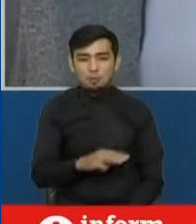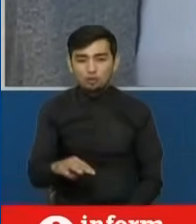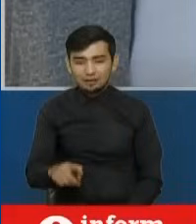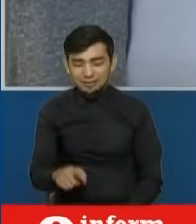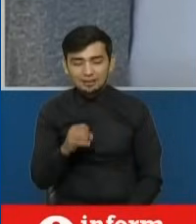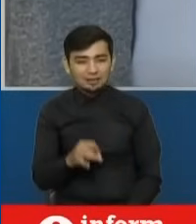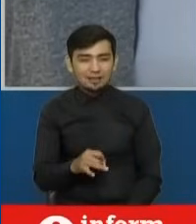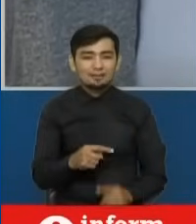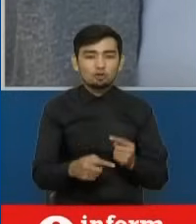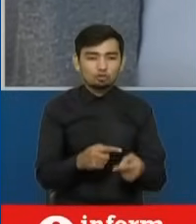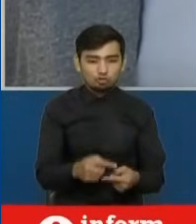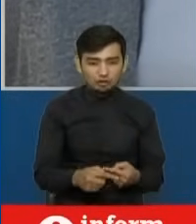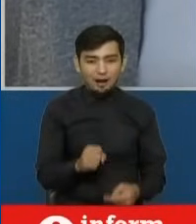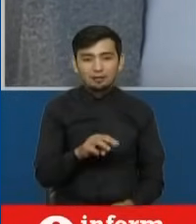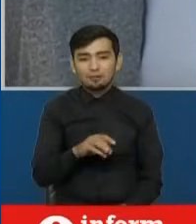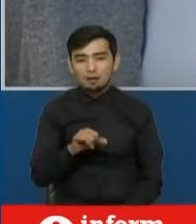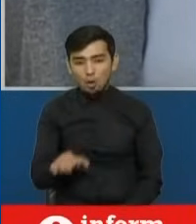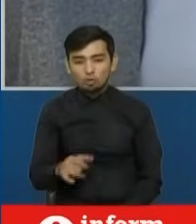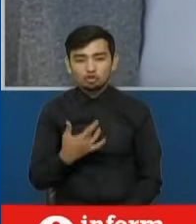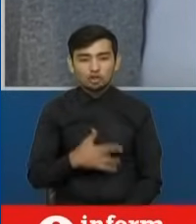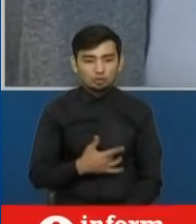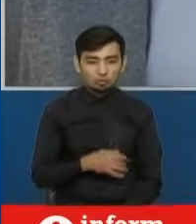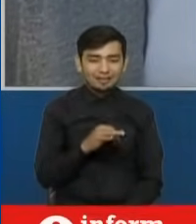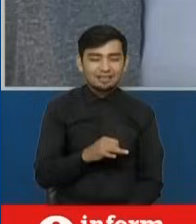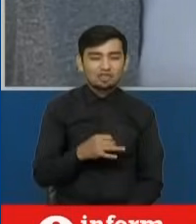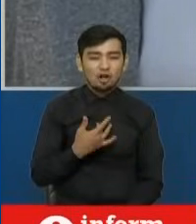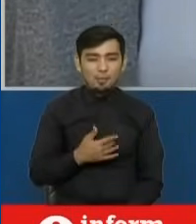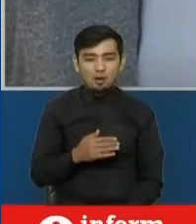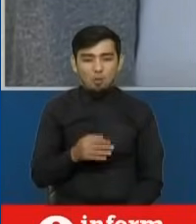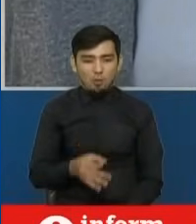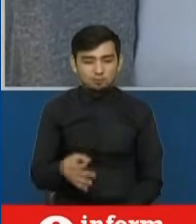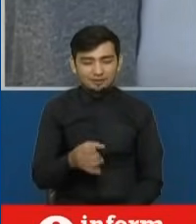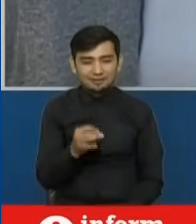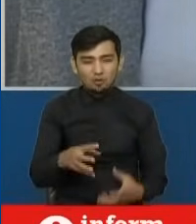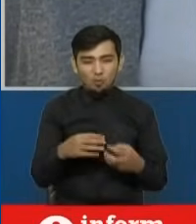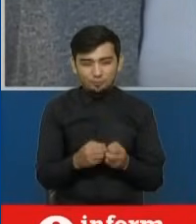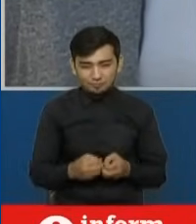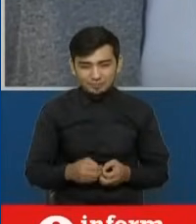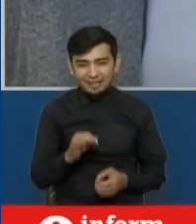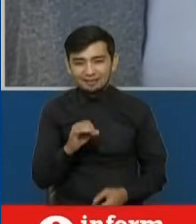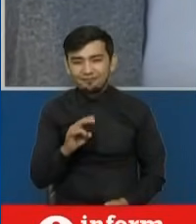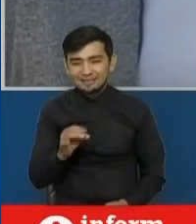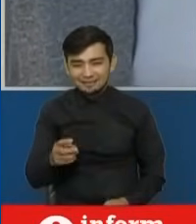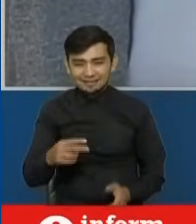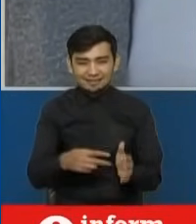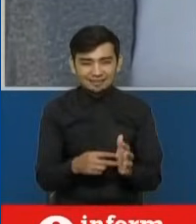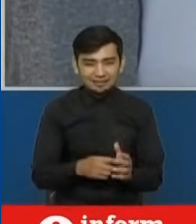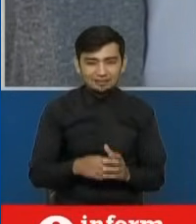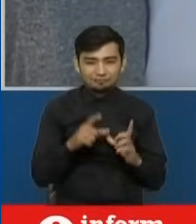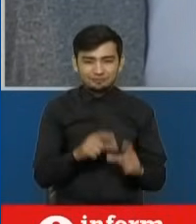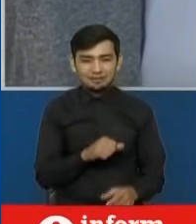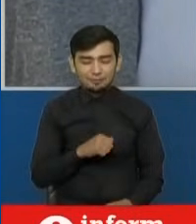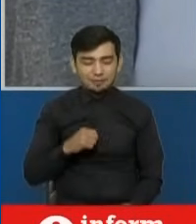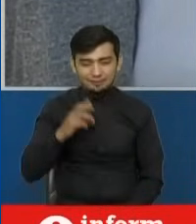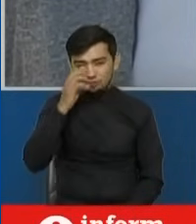тенге следом в раска Жетысу и Жамбылская области в целом инвестиции в сектор наблюдались лишь в половине регионов